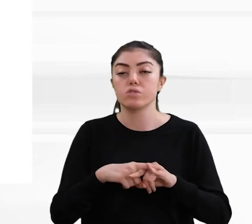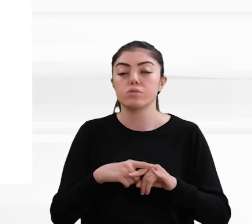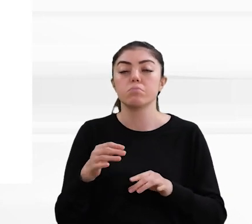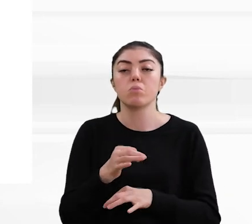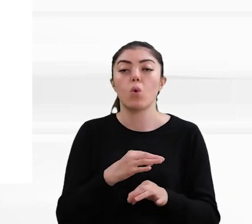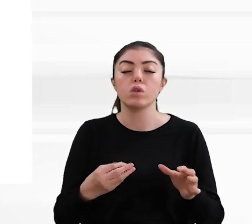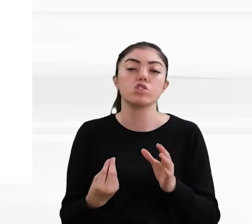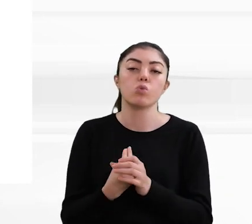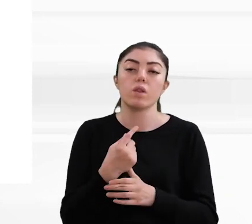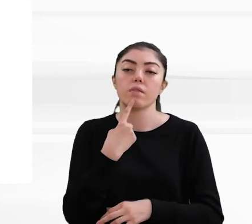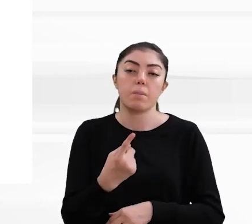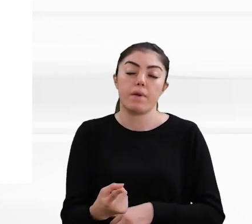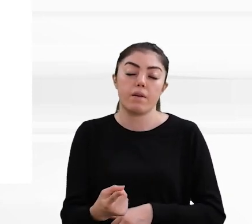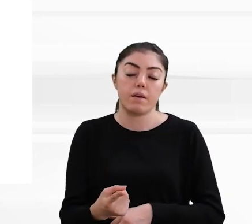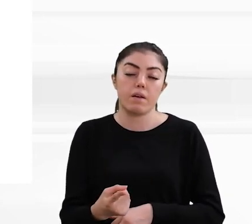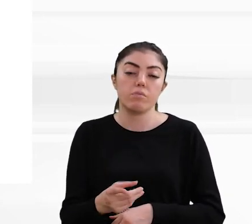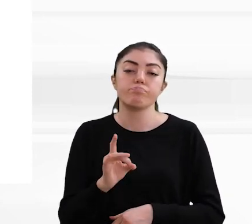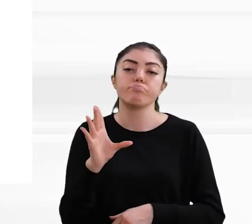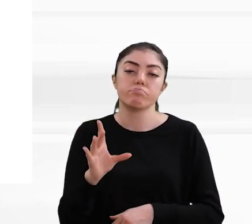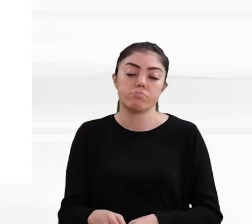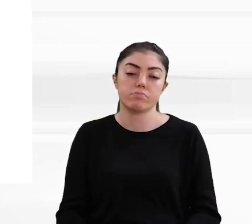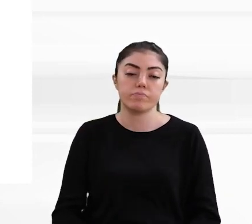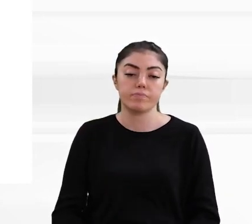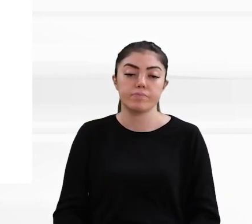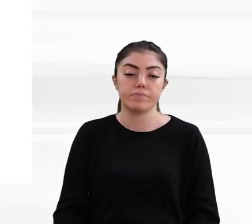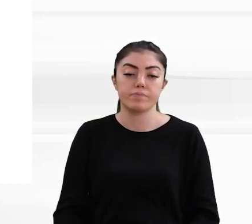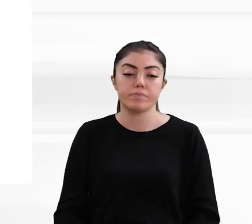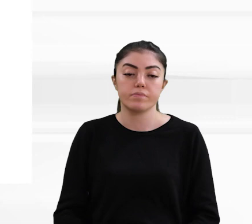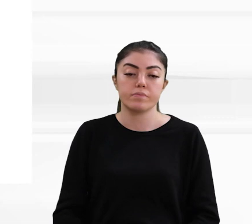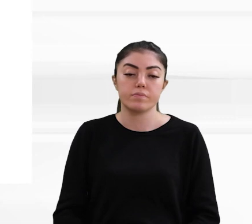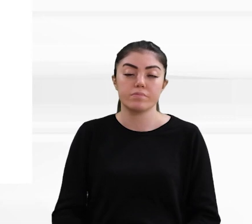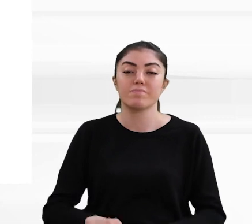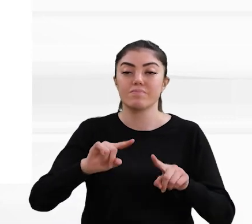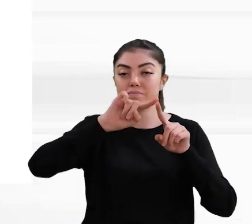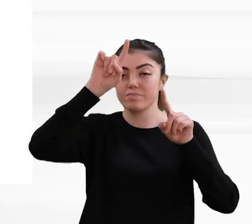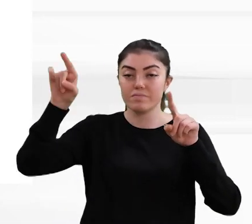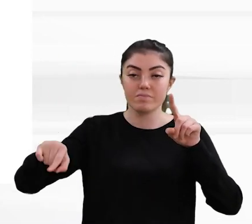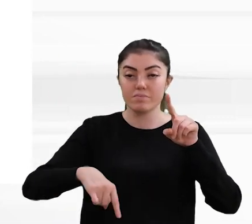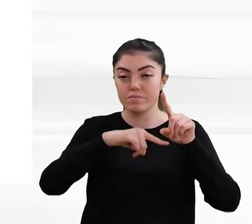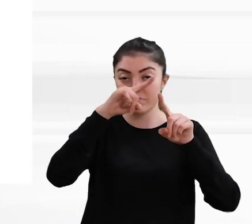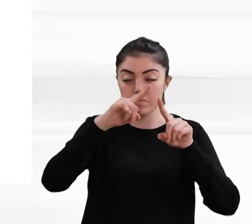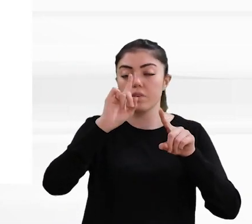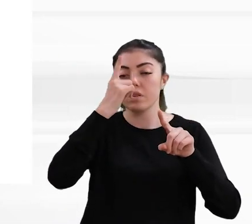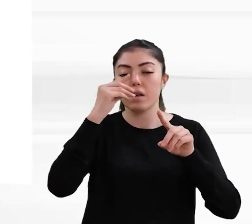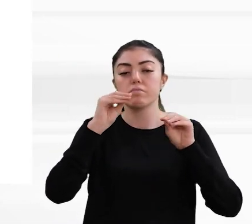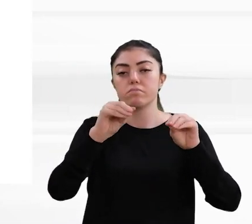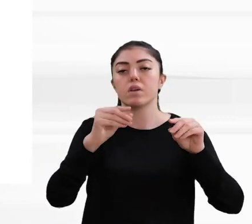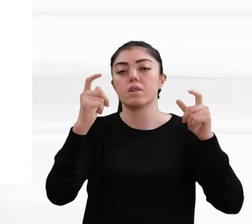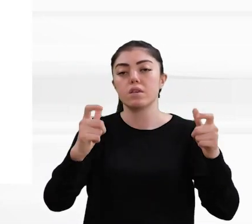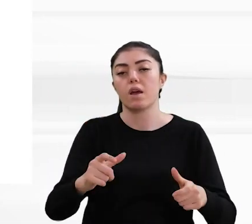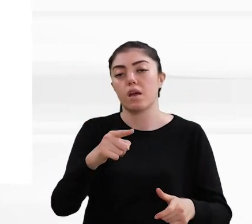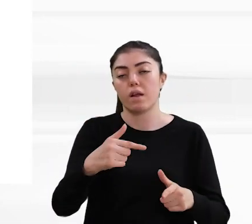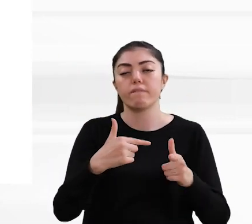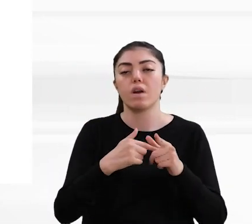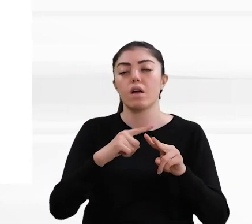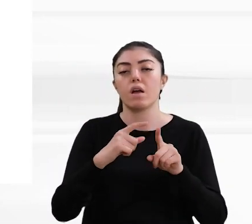Aşk Molekülün oluşumu karşına çıkacak böyle sen burada fazla görmek için krep döngüsü Doğrudur fazla zaten tek kullanıldığı yerler